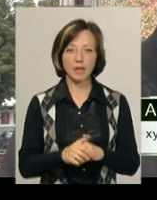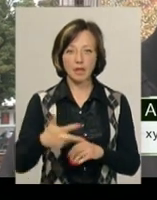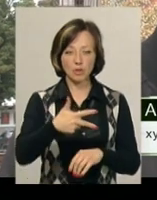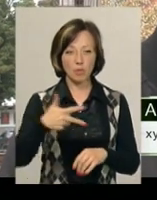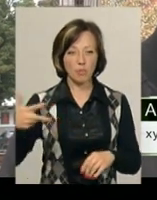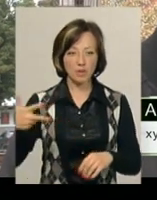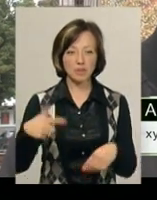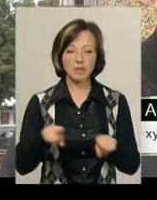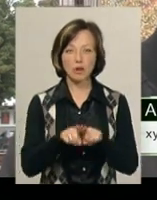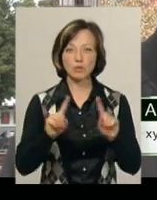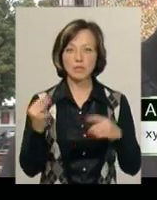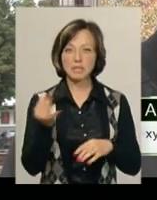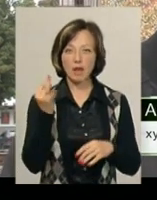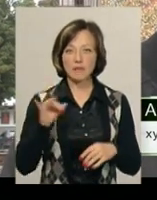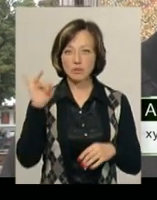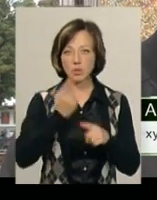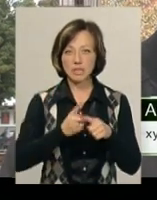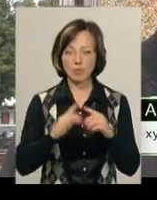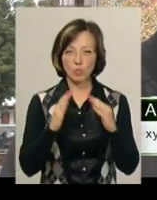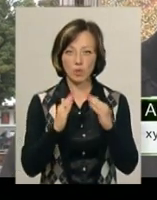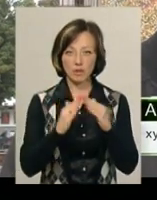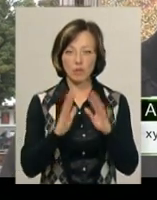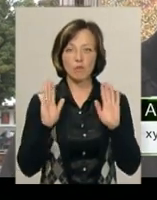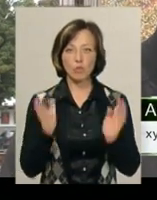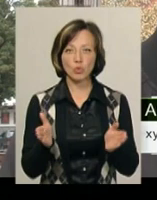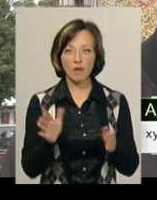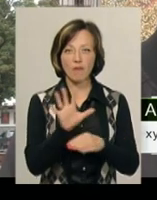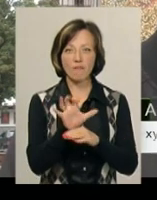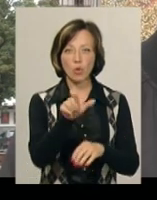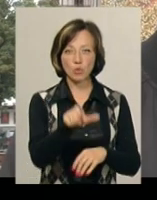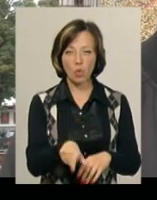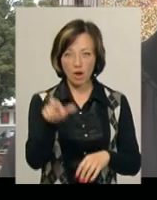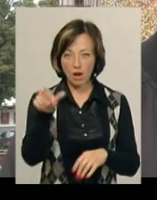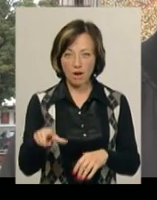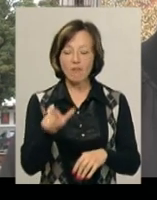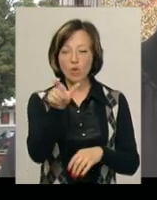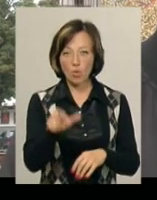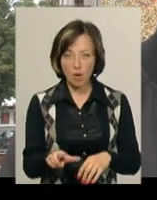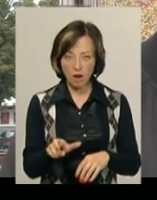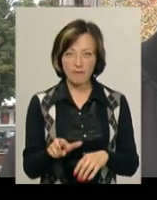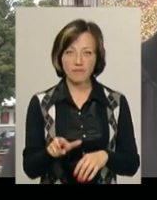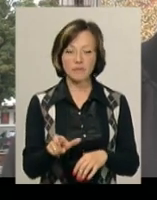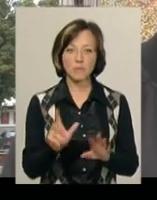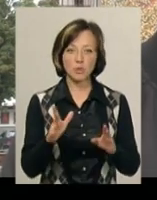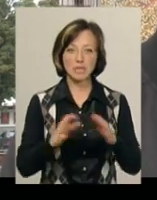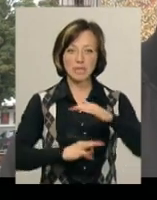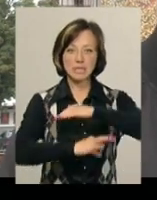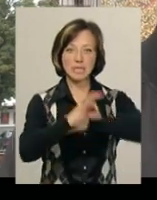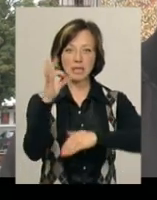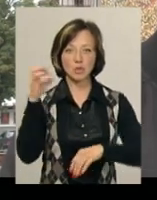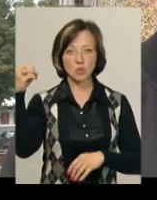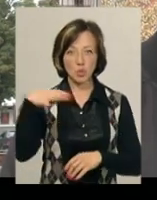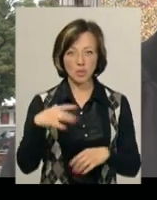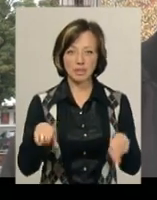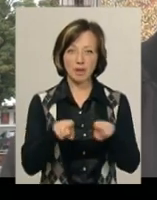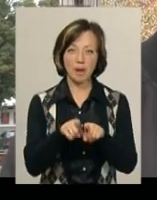Трьохповерховий, також дуже цікава історія цієї будівлі. Буде фотограф і буде такий схід сонця і